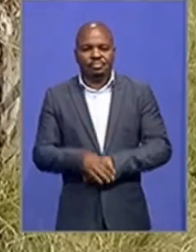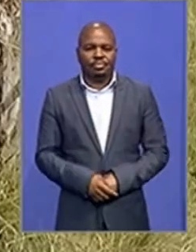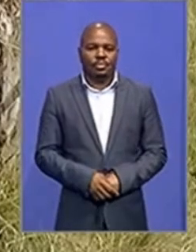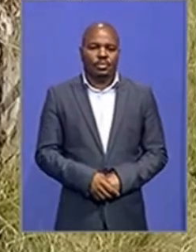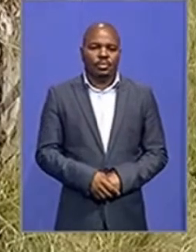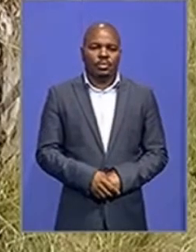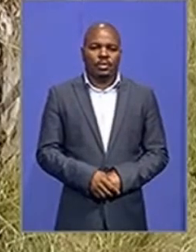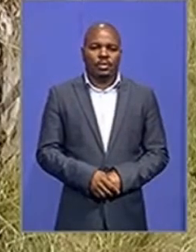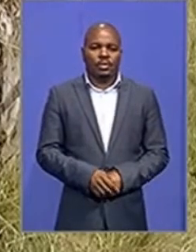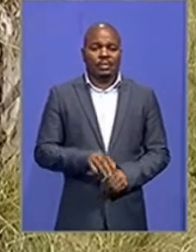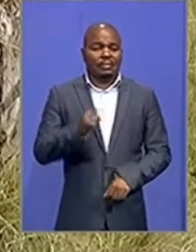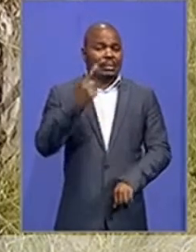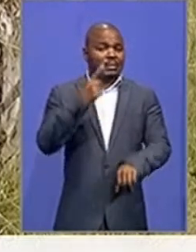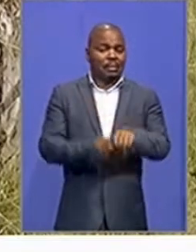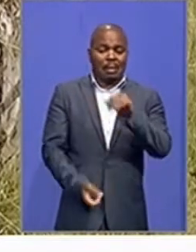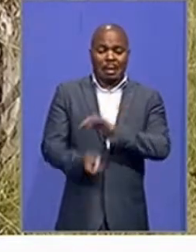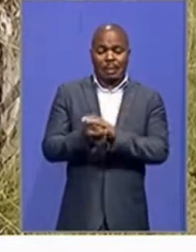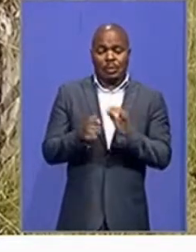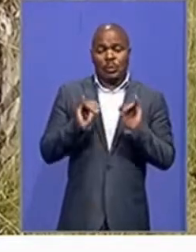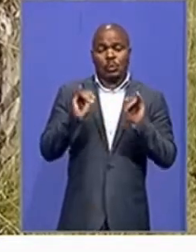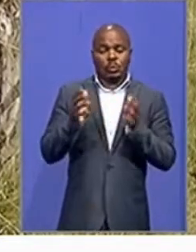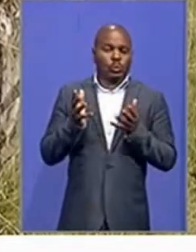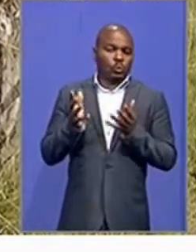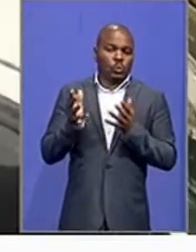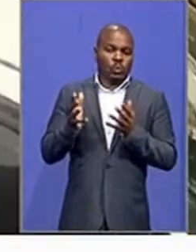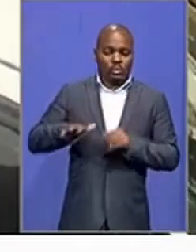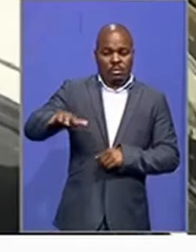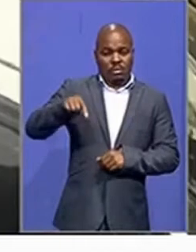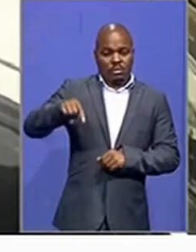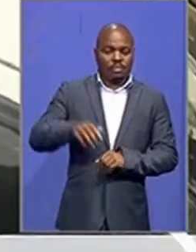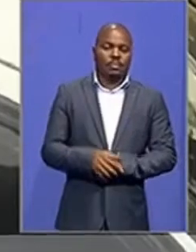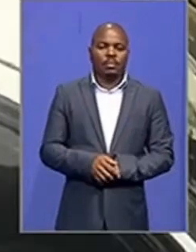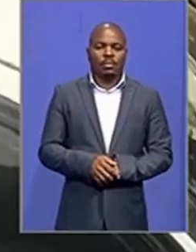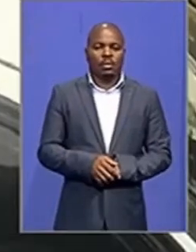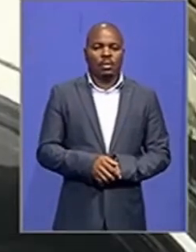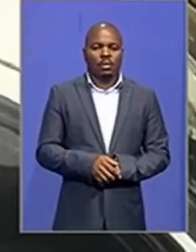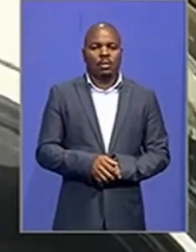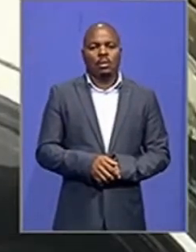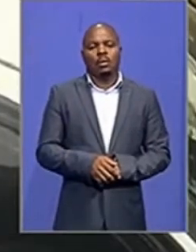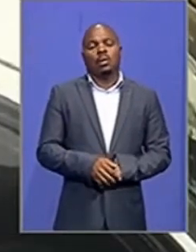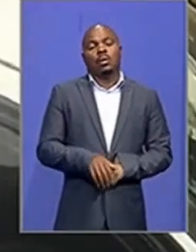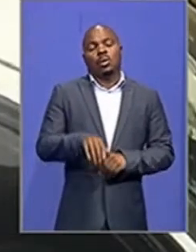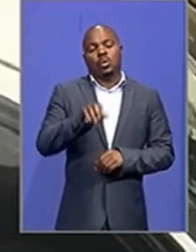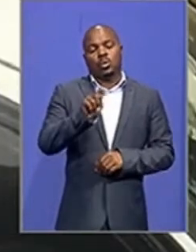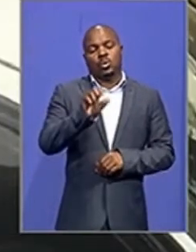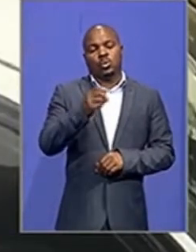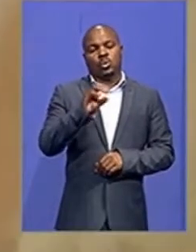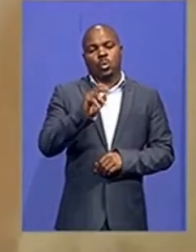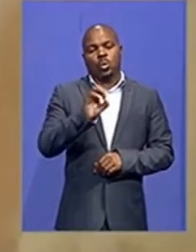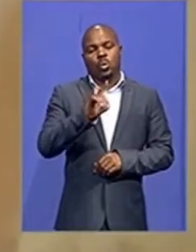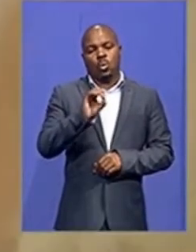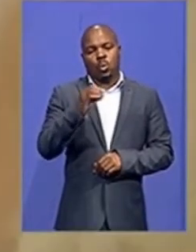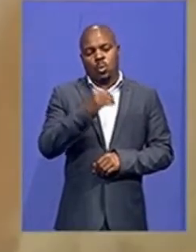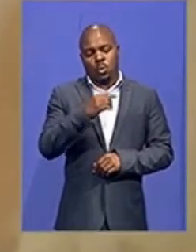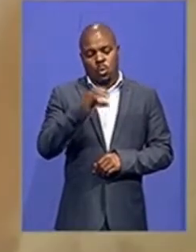Ke lwantlha go tlhaga tiragalo e botlhoko jaana mo tulong e. Tshokolo Hlongwane wa dingwaga di le 26 o